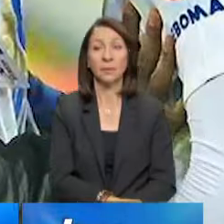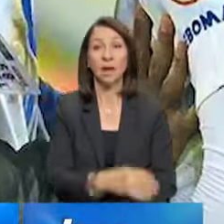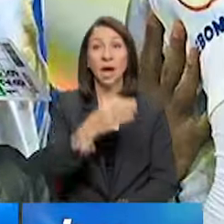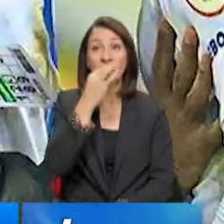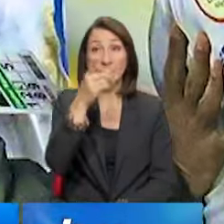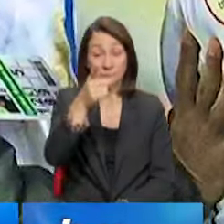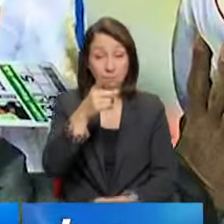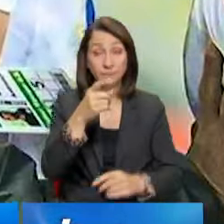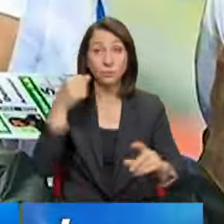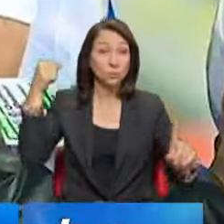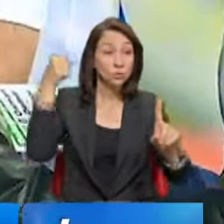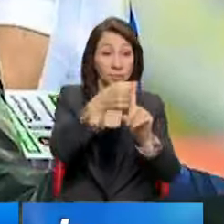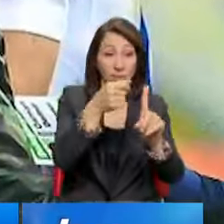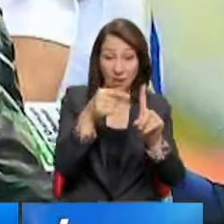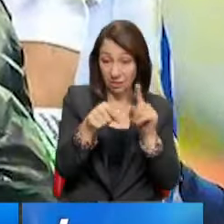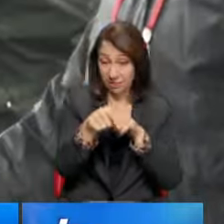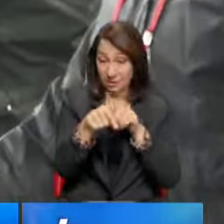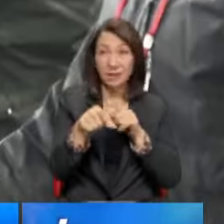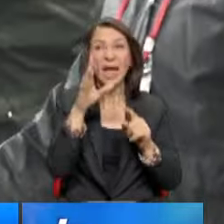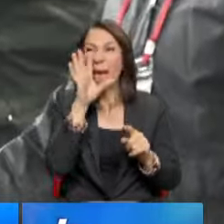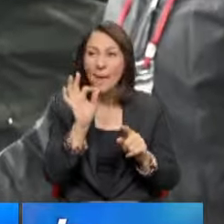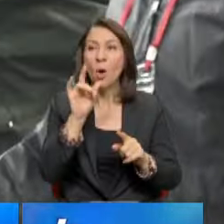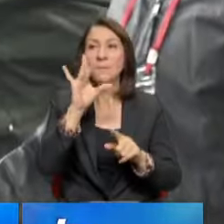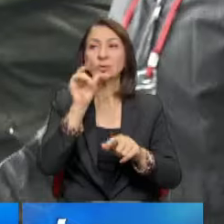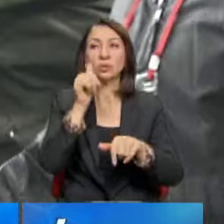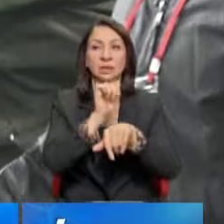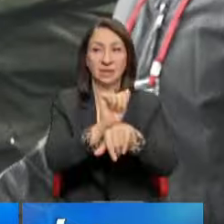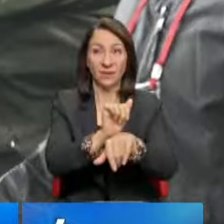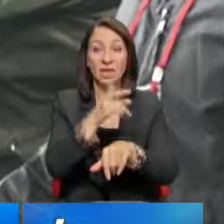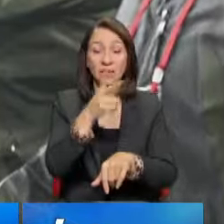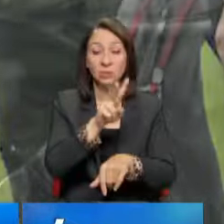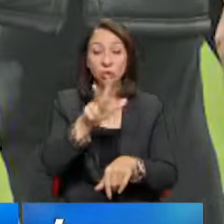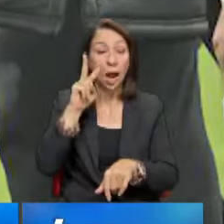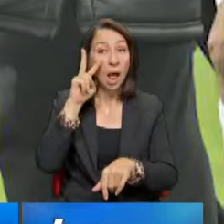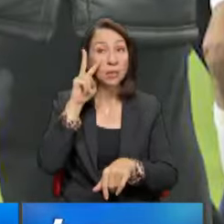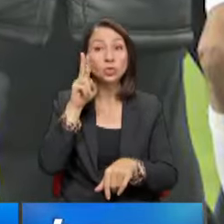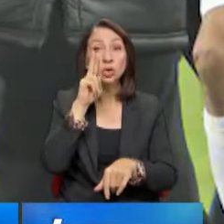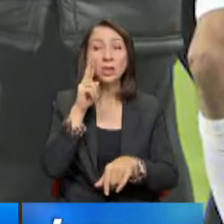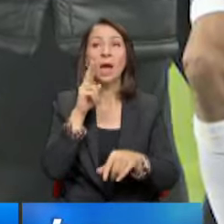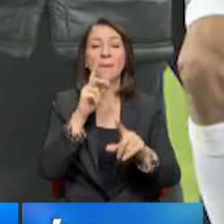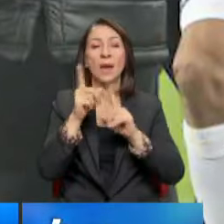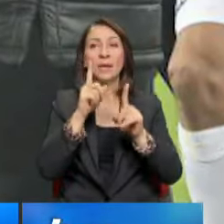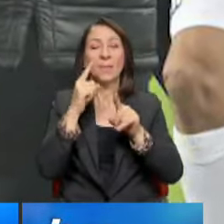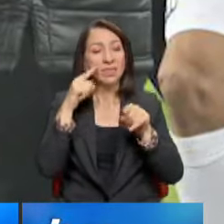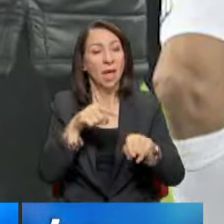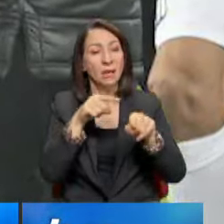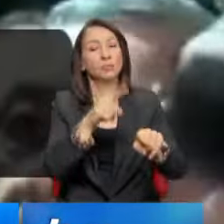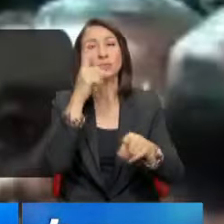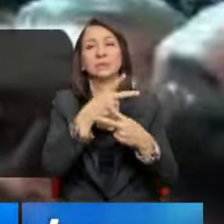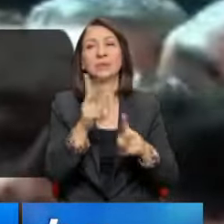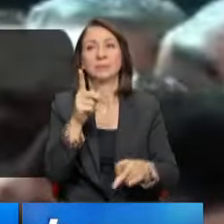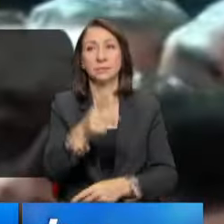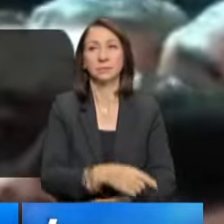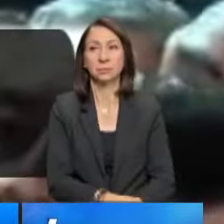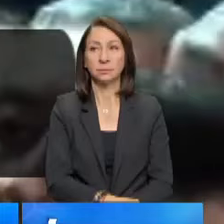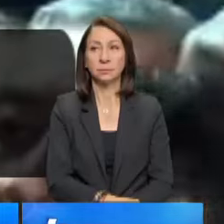Hakem Umut Meler'e yumruk atan Koca 15 gün cezaevinde kaldı. 2023'ün Aralık ayının sonunda adli kontrolle serbest bırakıldı.